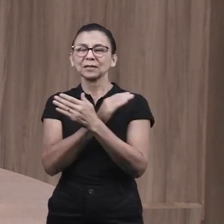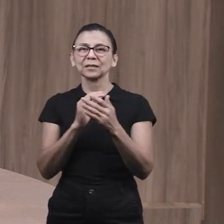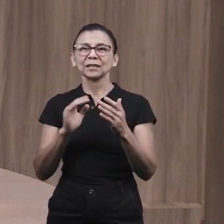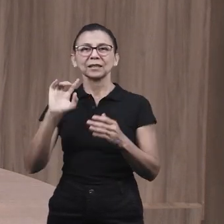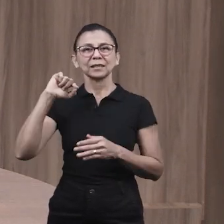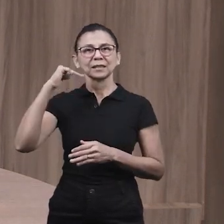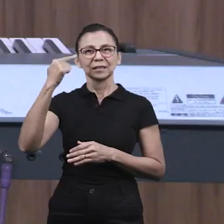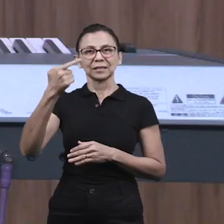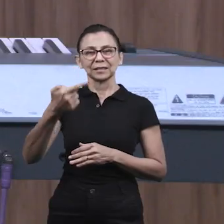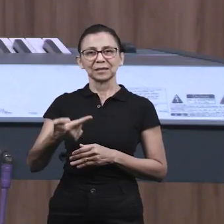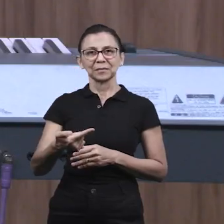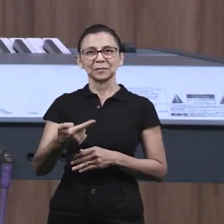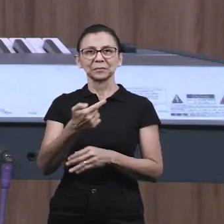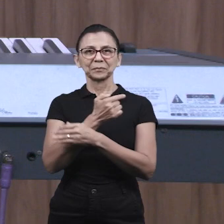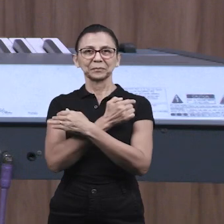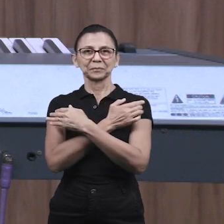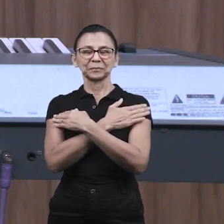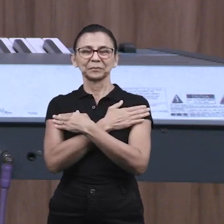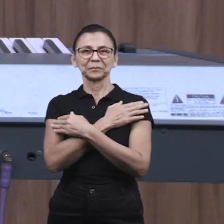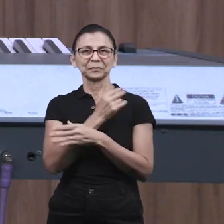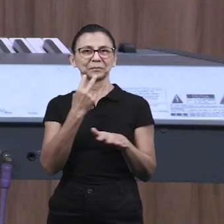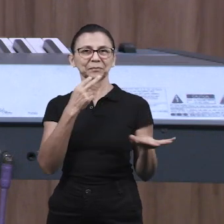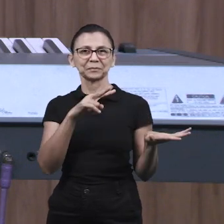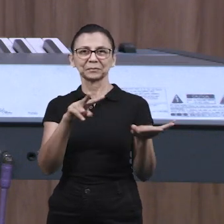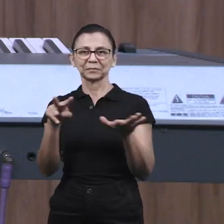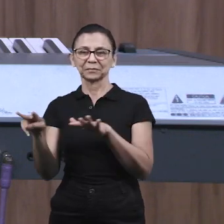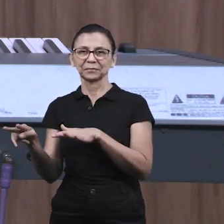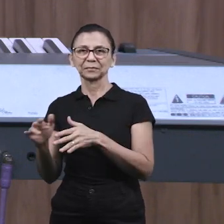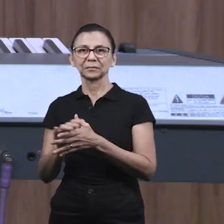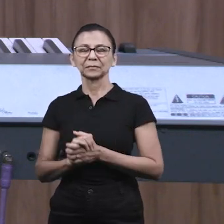chaleureusement et à la prochaine semaine. La paix du